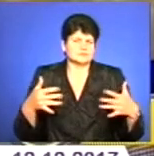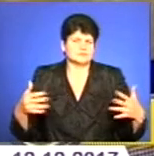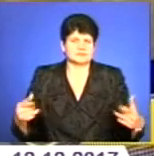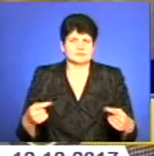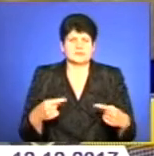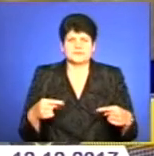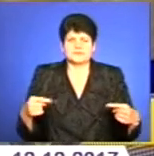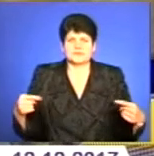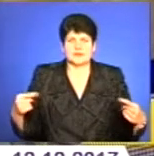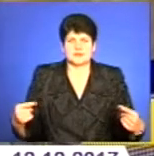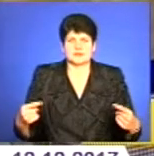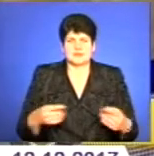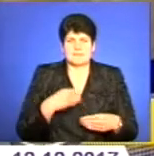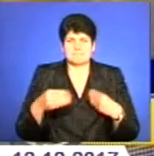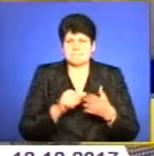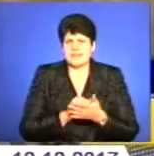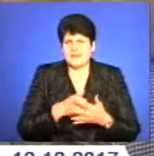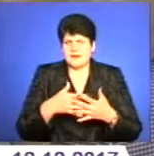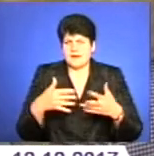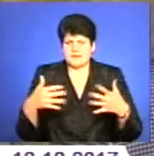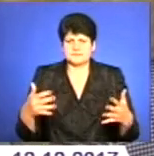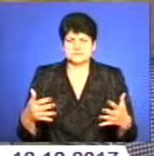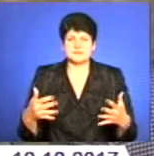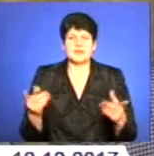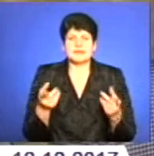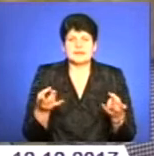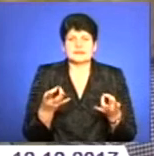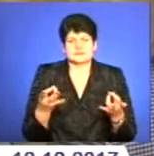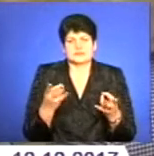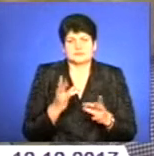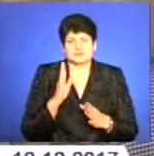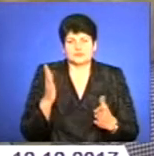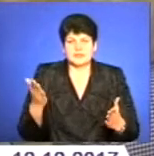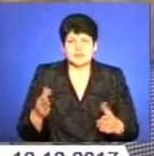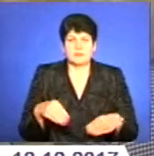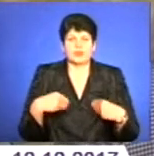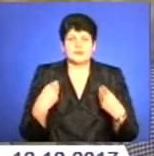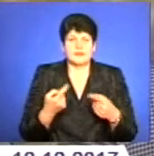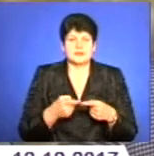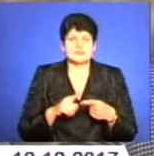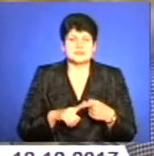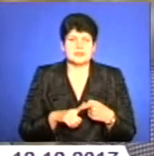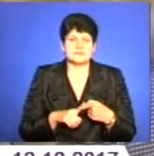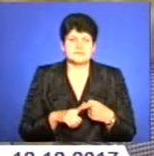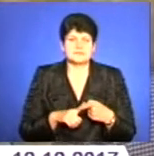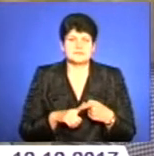різних додаткового матеріалу, які нам будуть потрібні, і